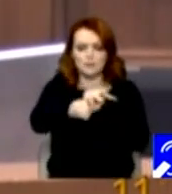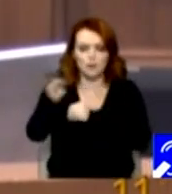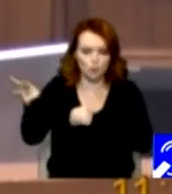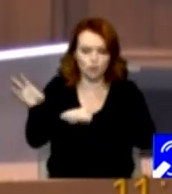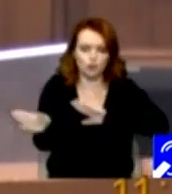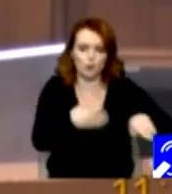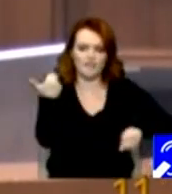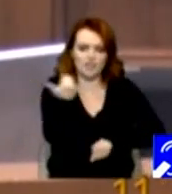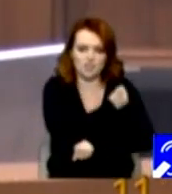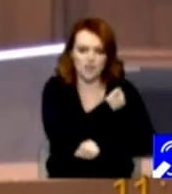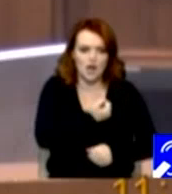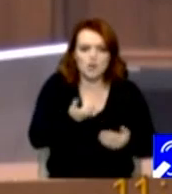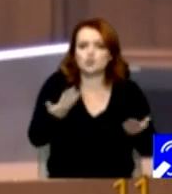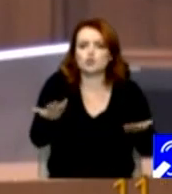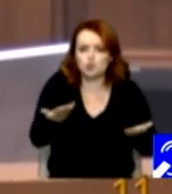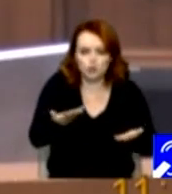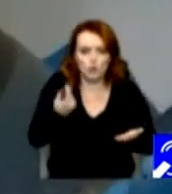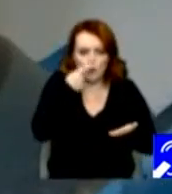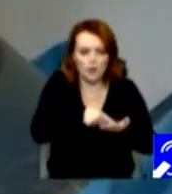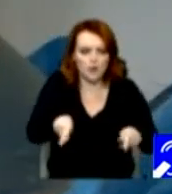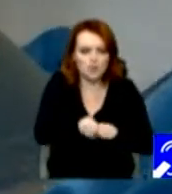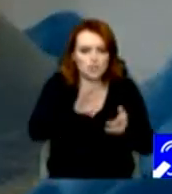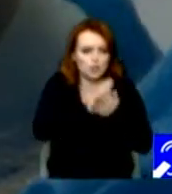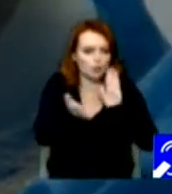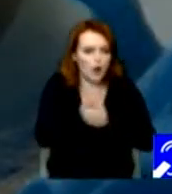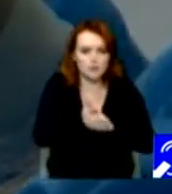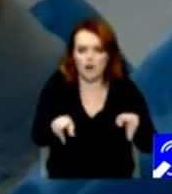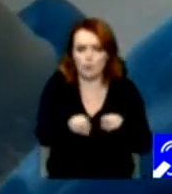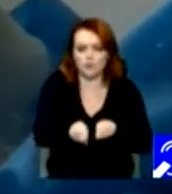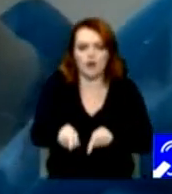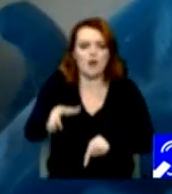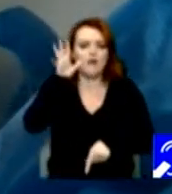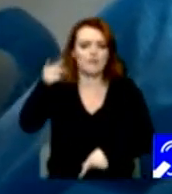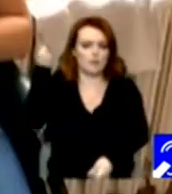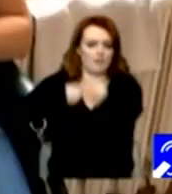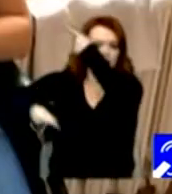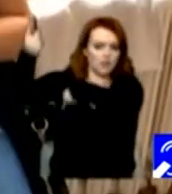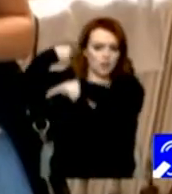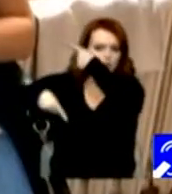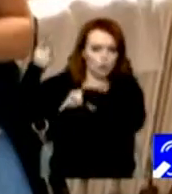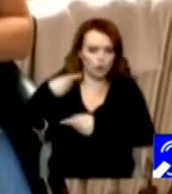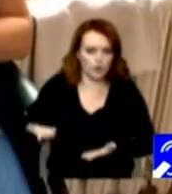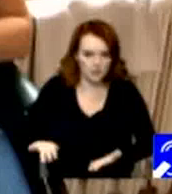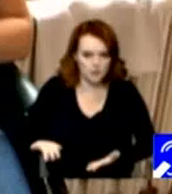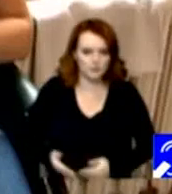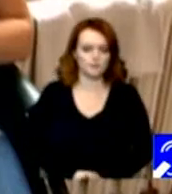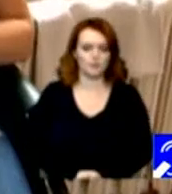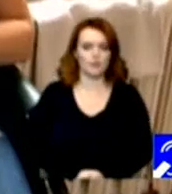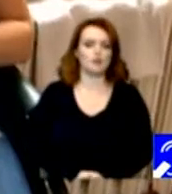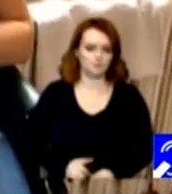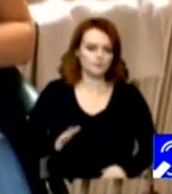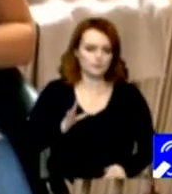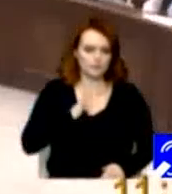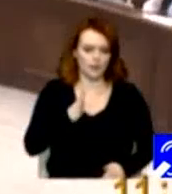procesul de vaccinare este un nivel de un medium propunerea opozitiei de a crea o comisie de anchetă pe subiectul vaccinării